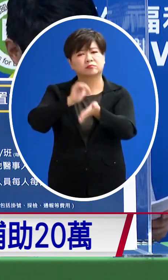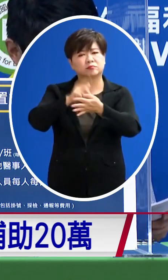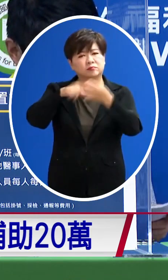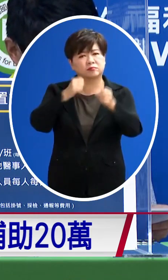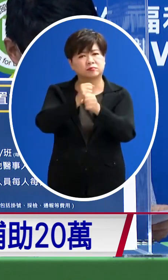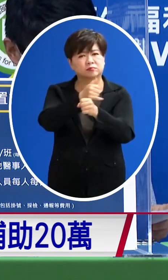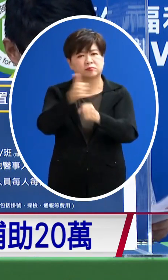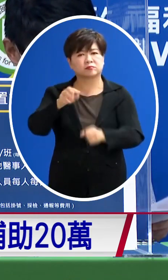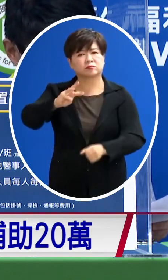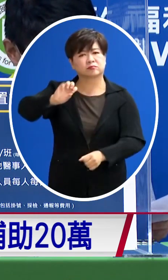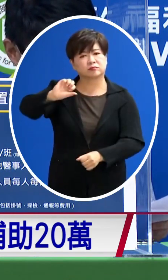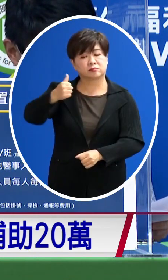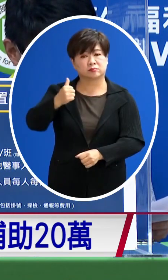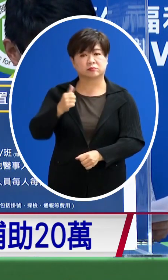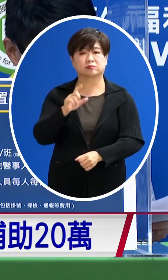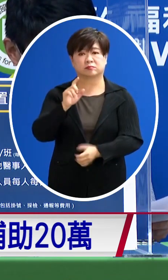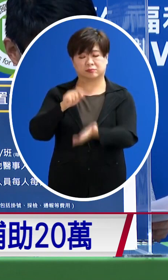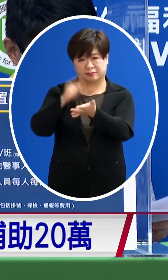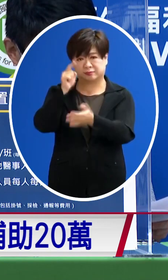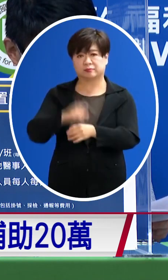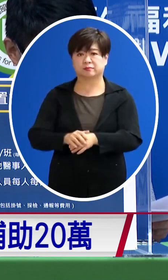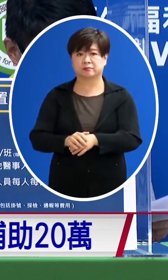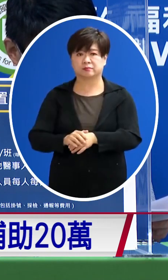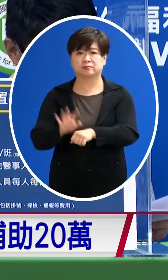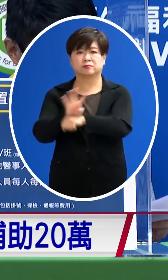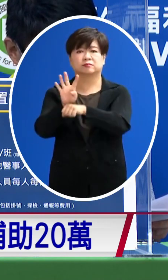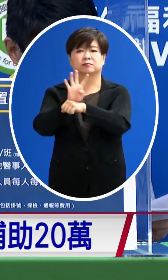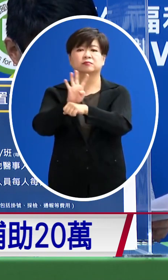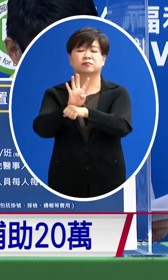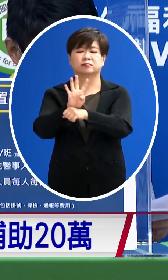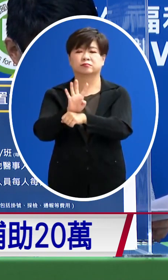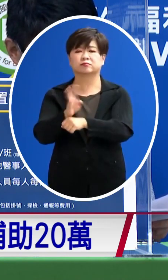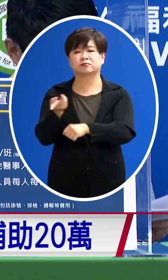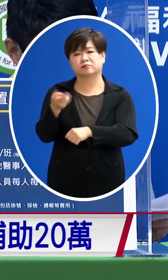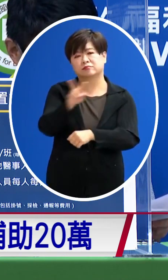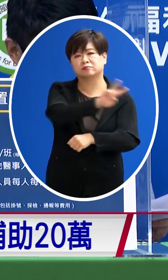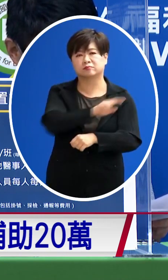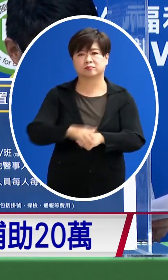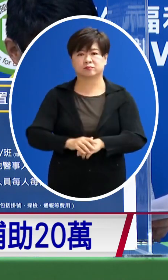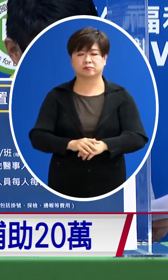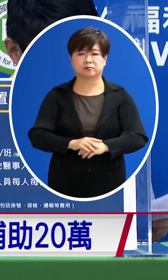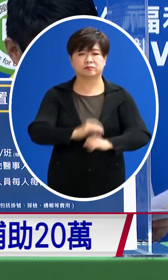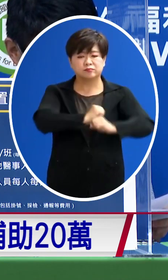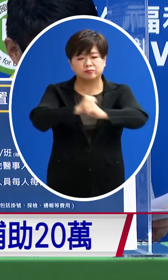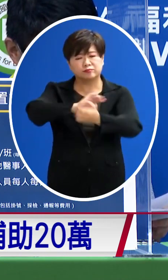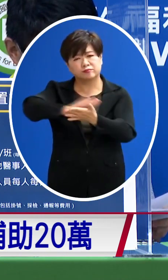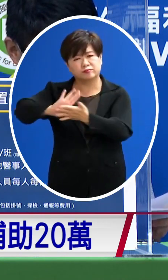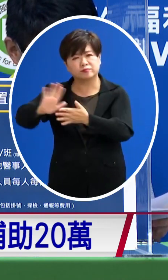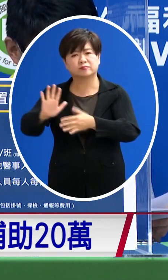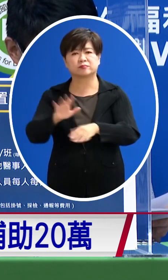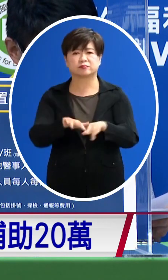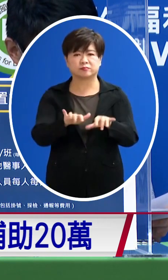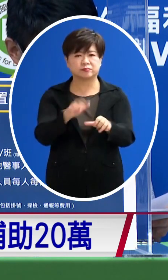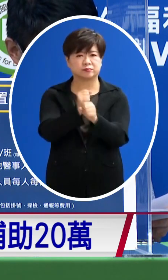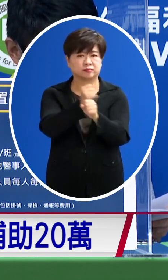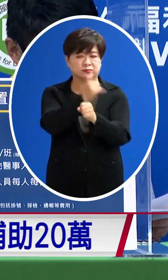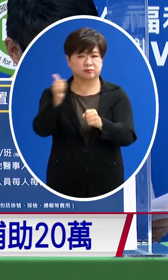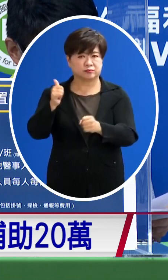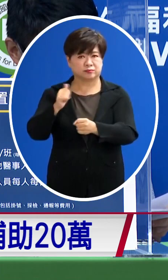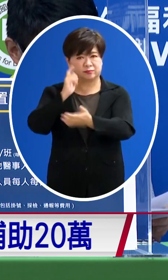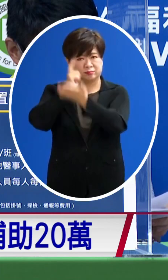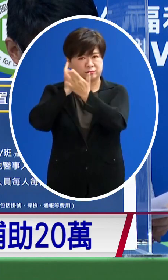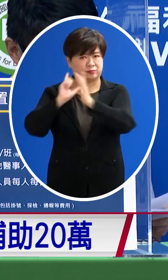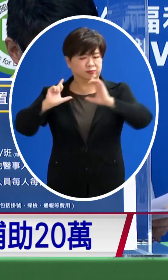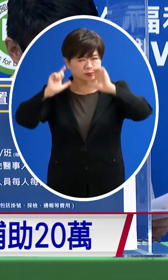员3500元一般，那每班也是4小时。那清洁行政清洁人员每人每日哈